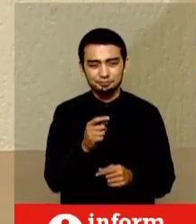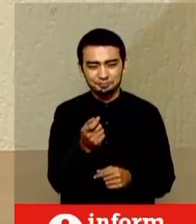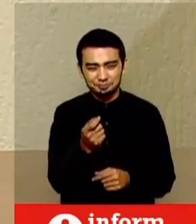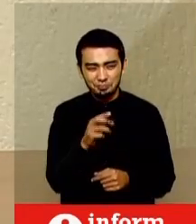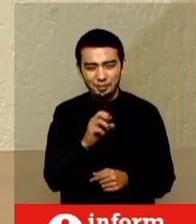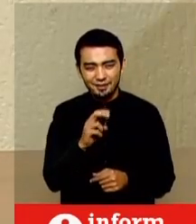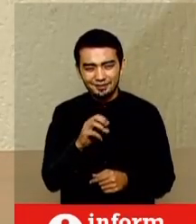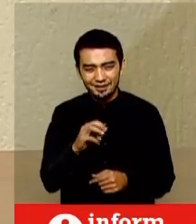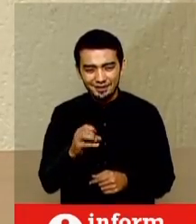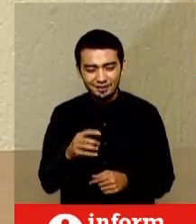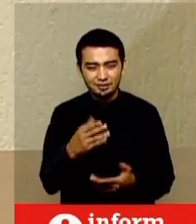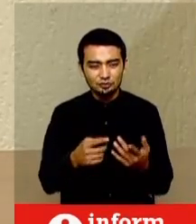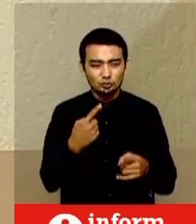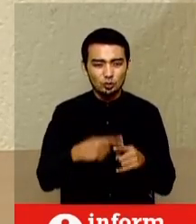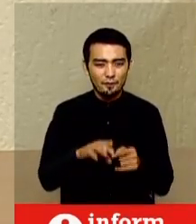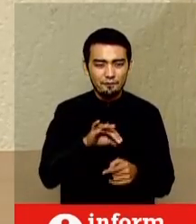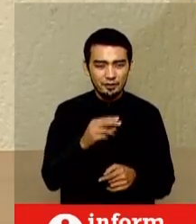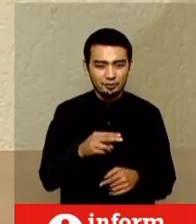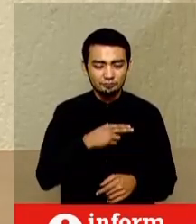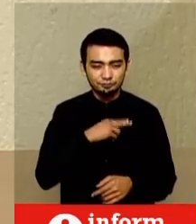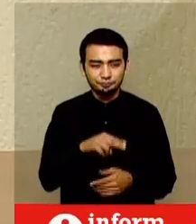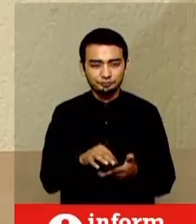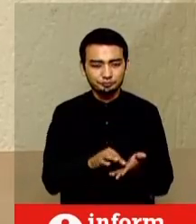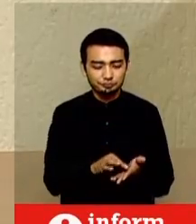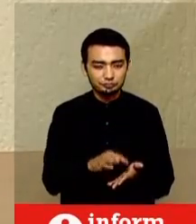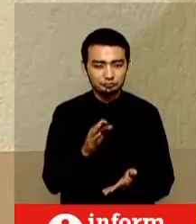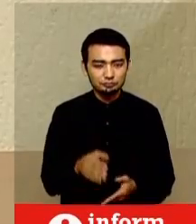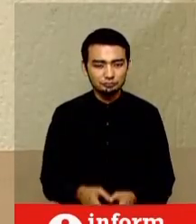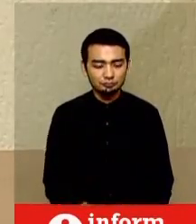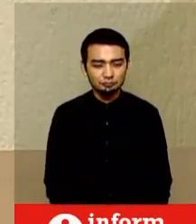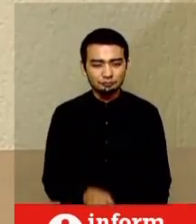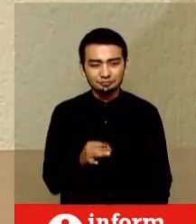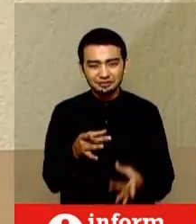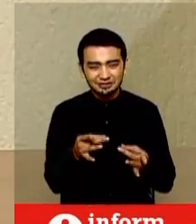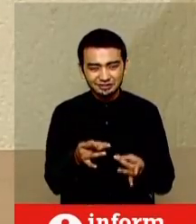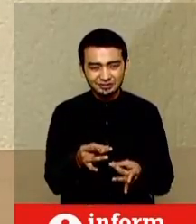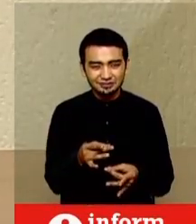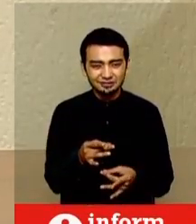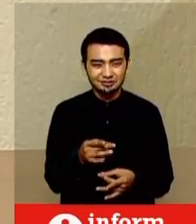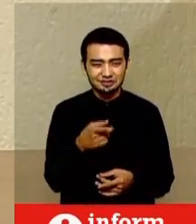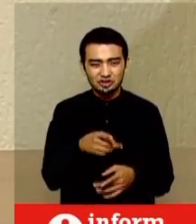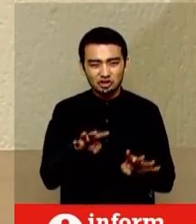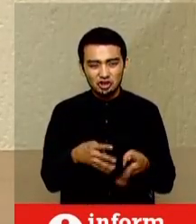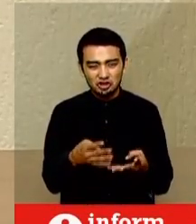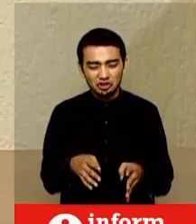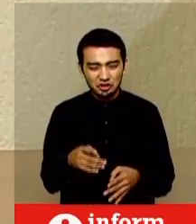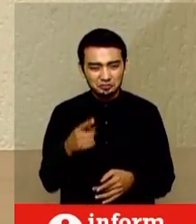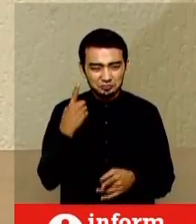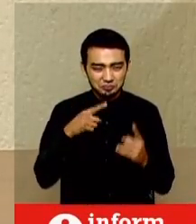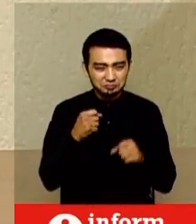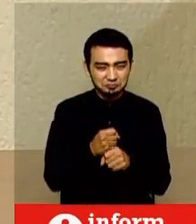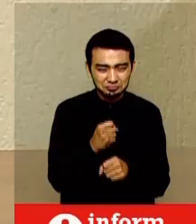или другие виды погибают немедленно. А сырое, на шашлык как попало